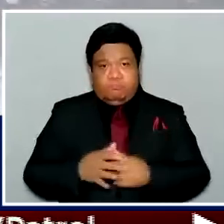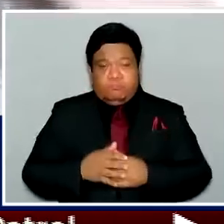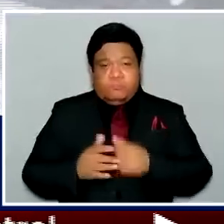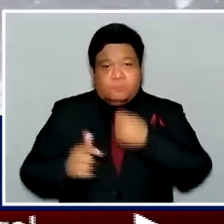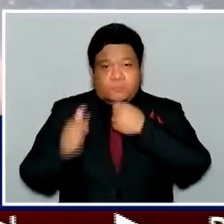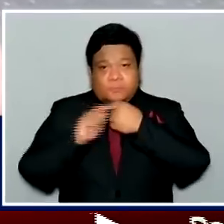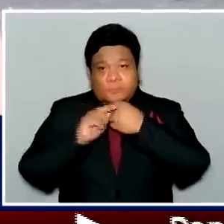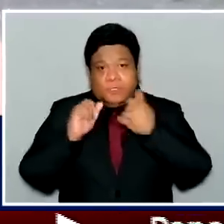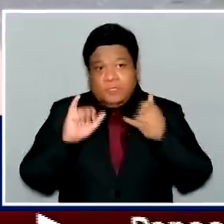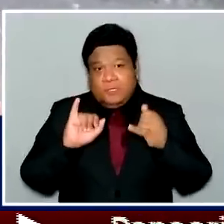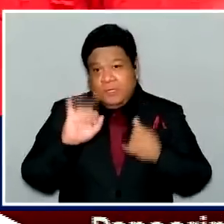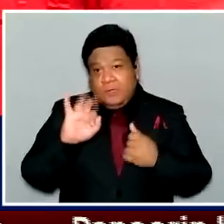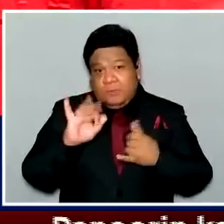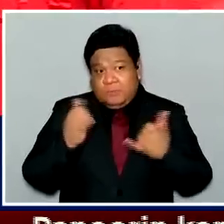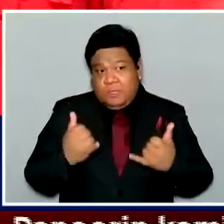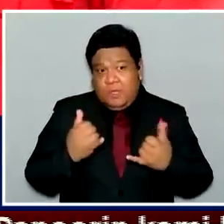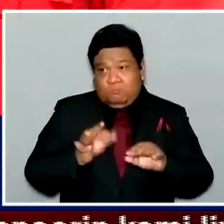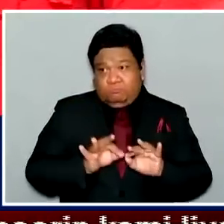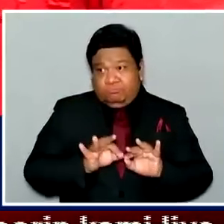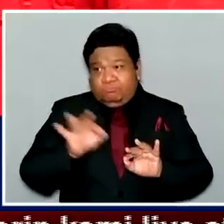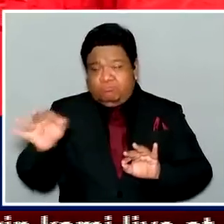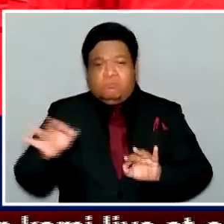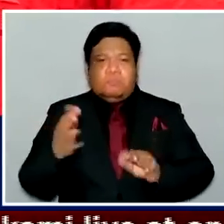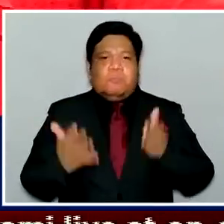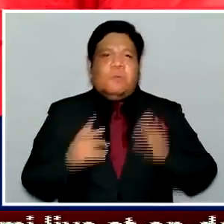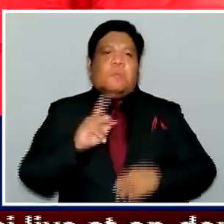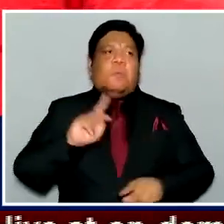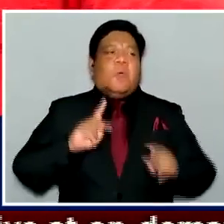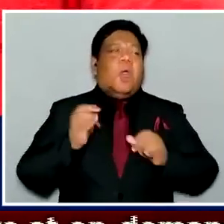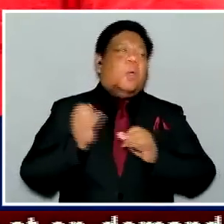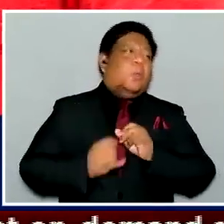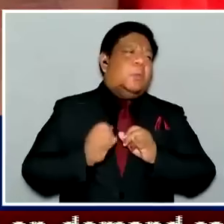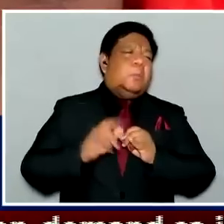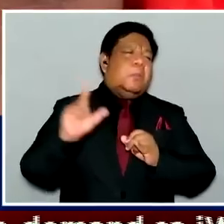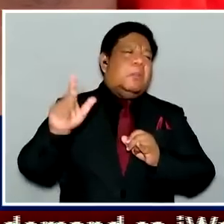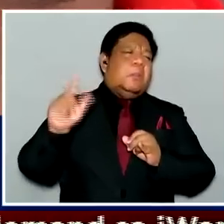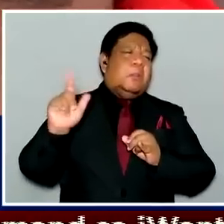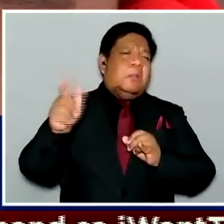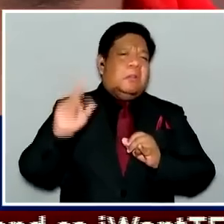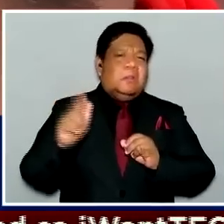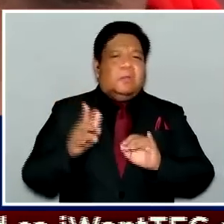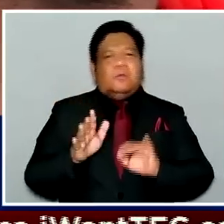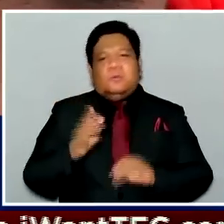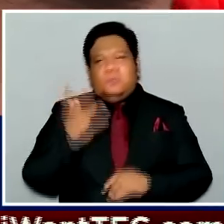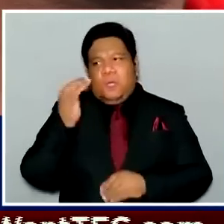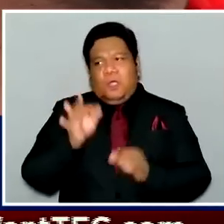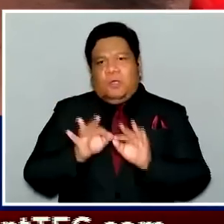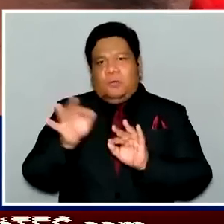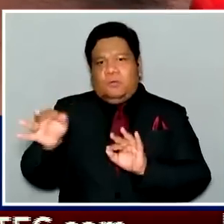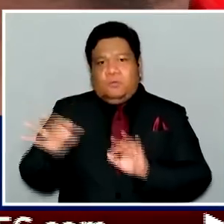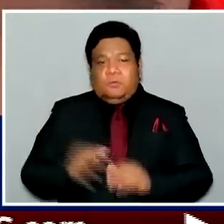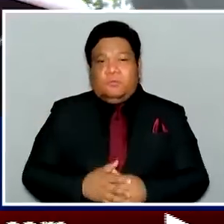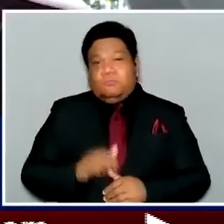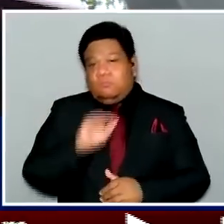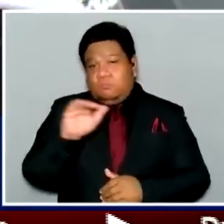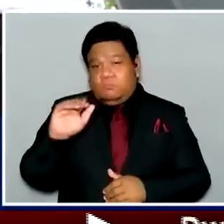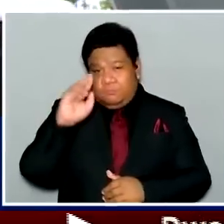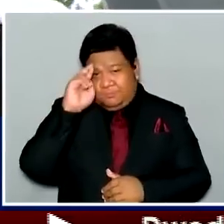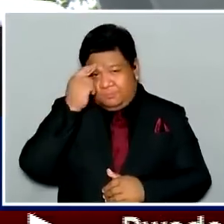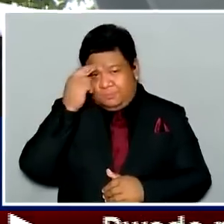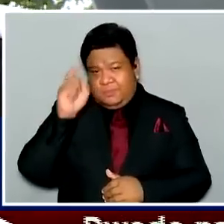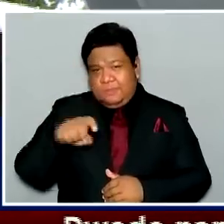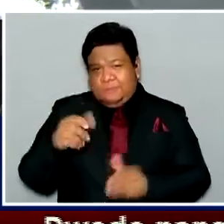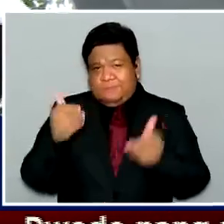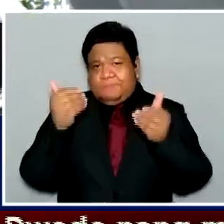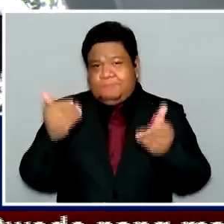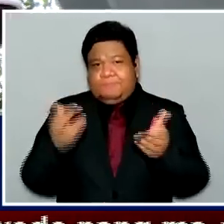mas babagal ang proseso dahil may iba na mag-aantay ng extension. Paalala nila, dapat magparehistro na lalo't